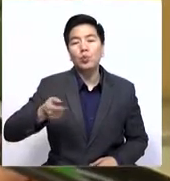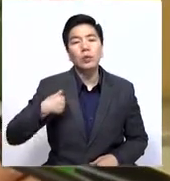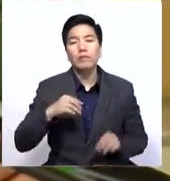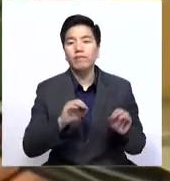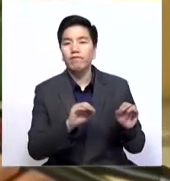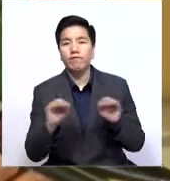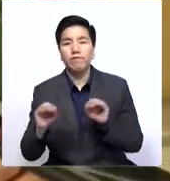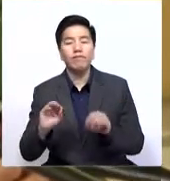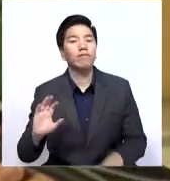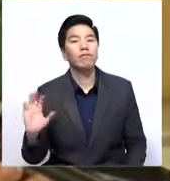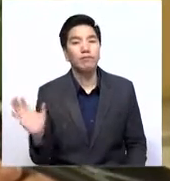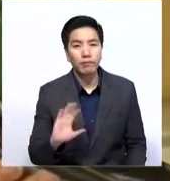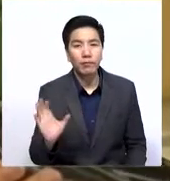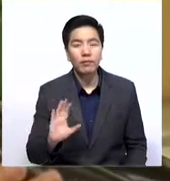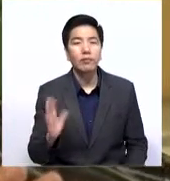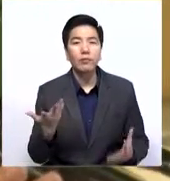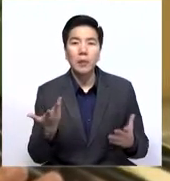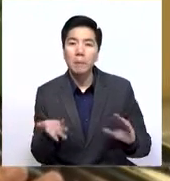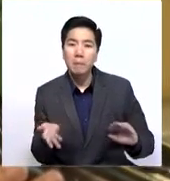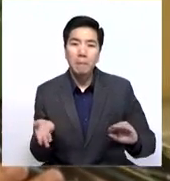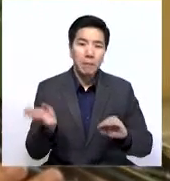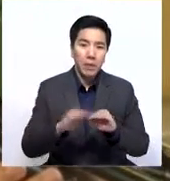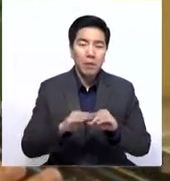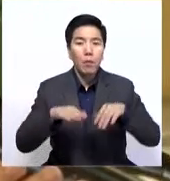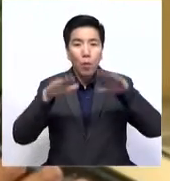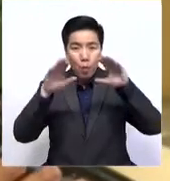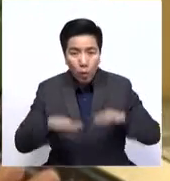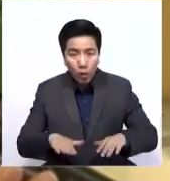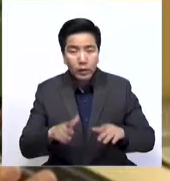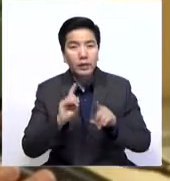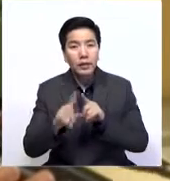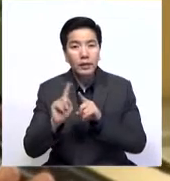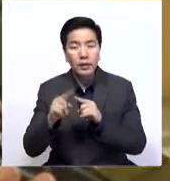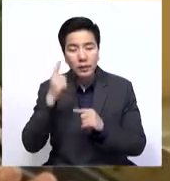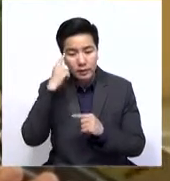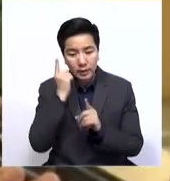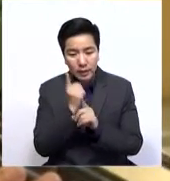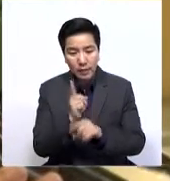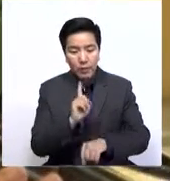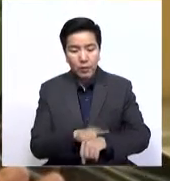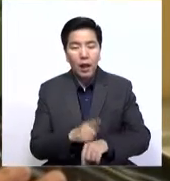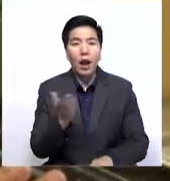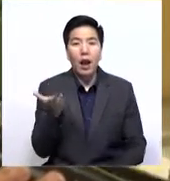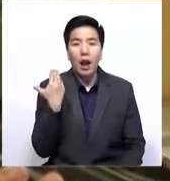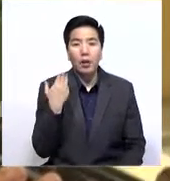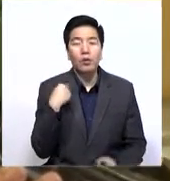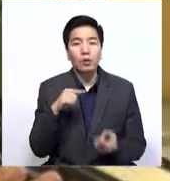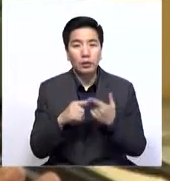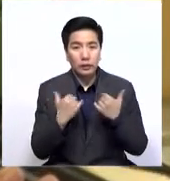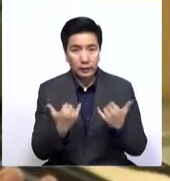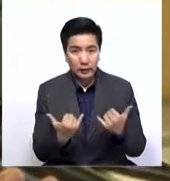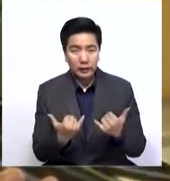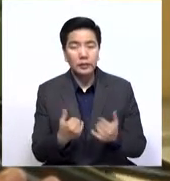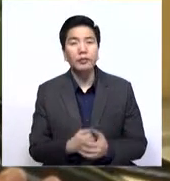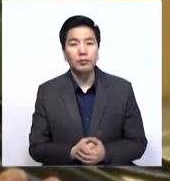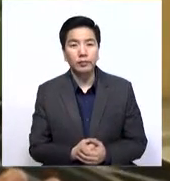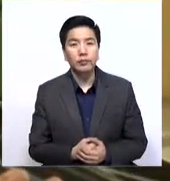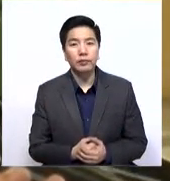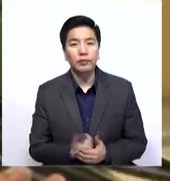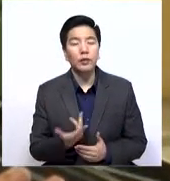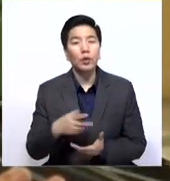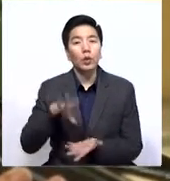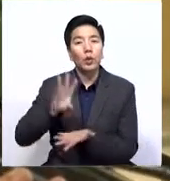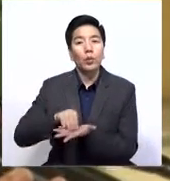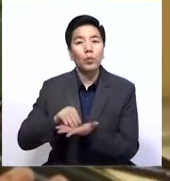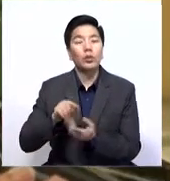เรื่องรถแบบการเลือกตั้งอาจจะไปเพิ่มหรือไปลดตรงอื่นเพื่อให้มันอยู่ในกรอบเวลาเดิมท่านก็บอกว่าท่านได้รับ